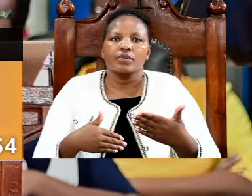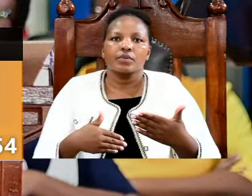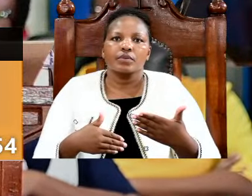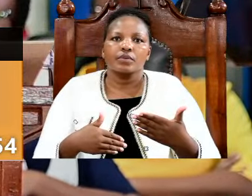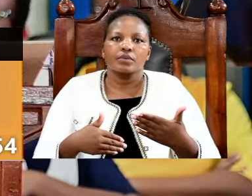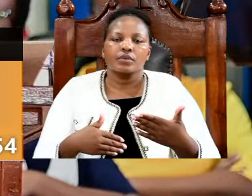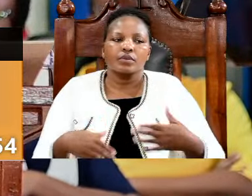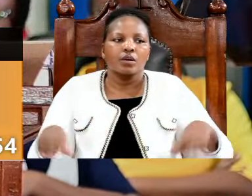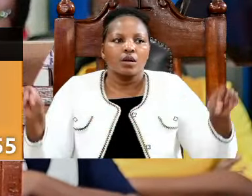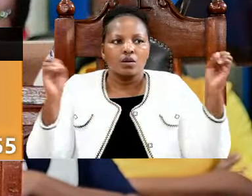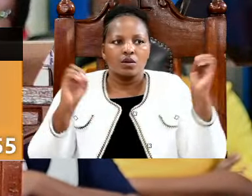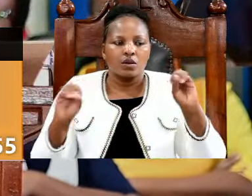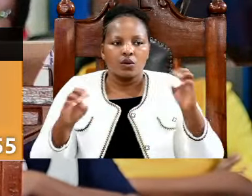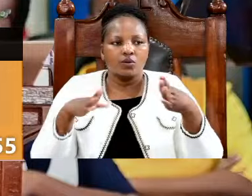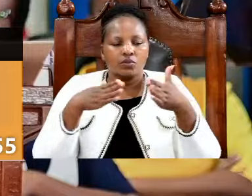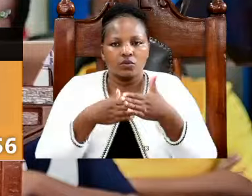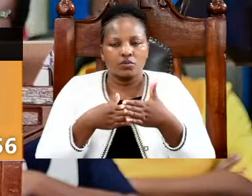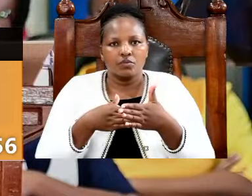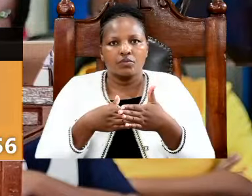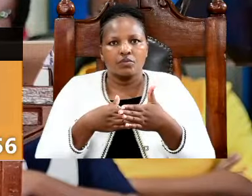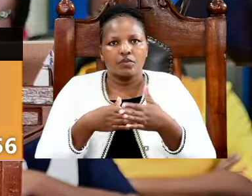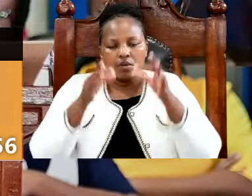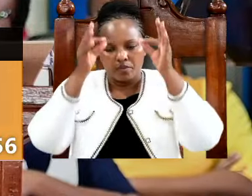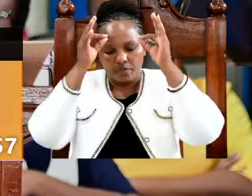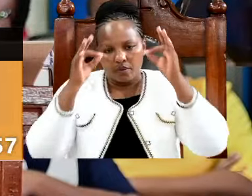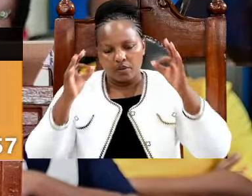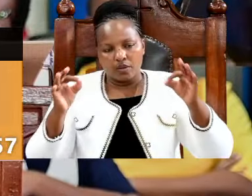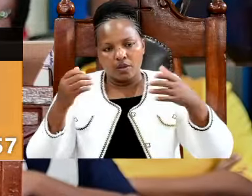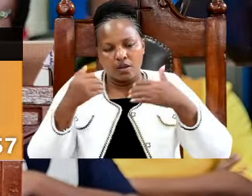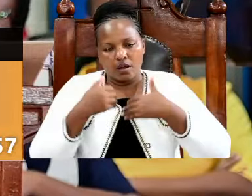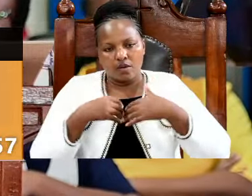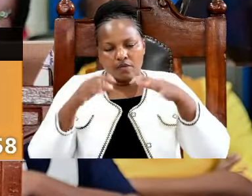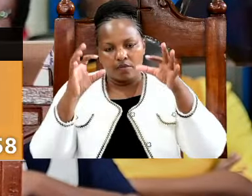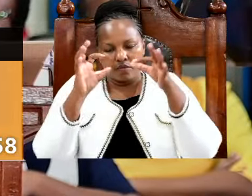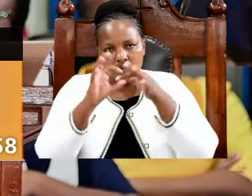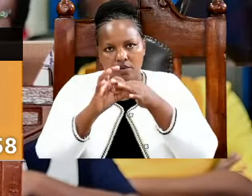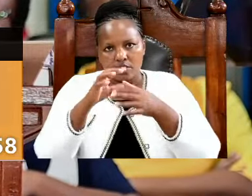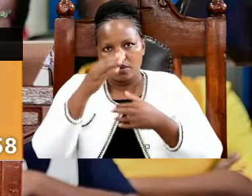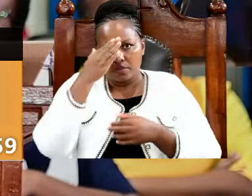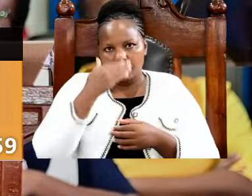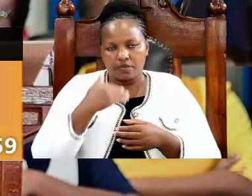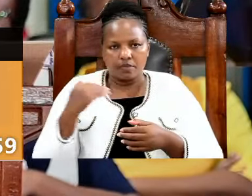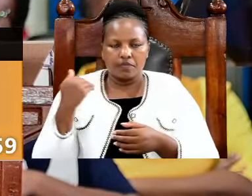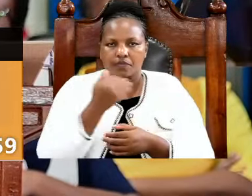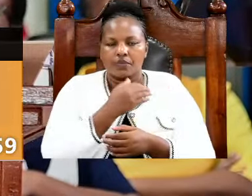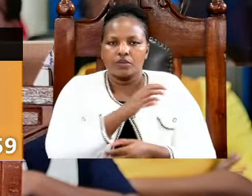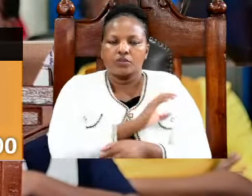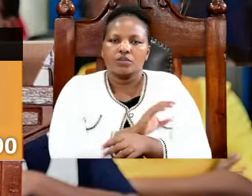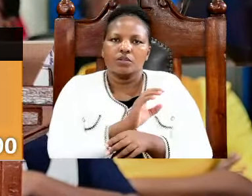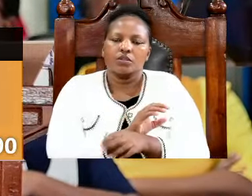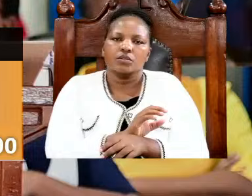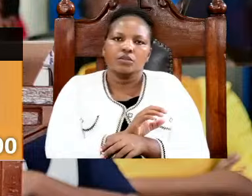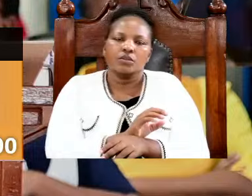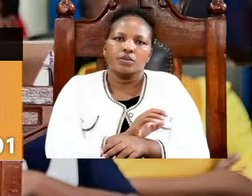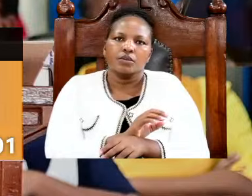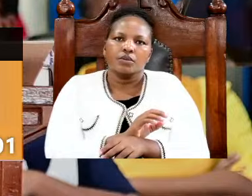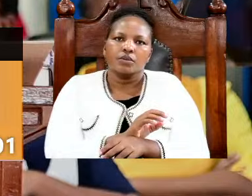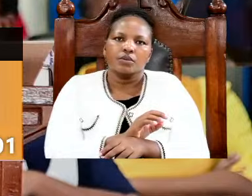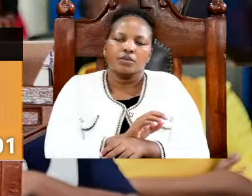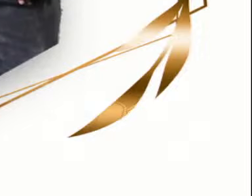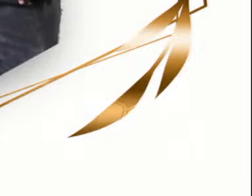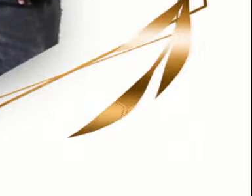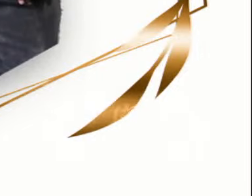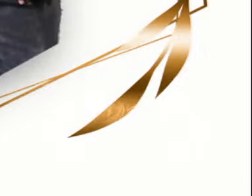Kama hakuna pingamizi lolote, doa hii itaunganishwa katika kanisa la Our Lady of Visitation Catholic Church siku